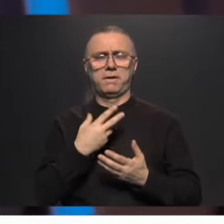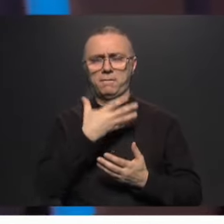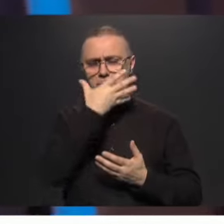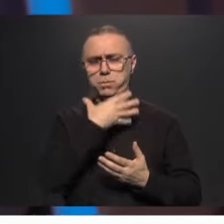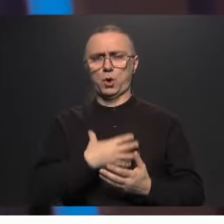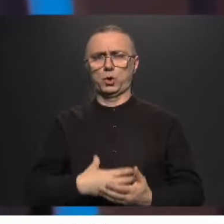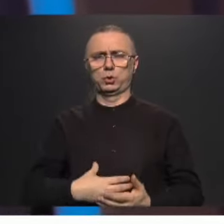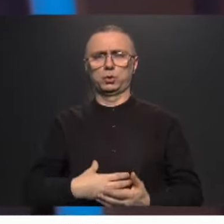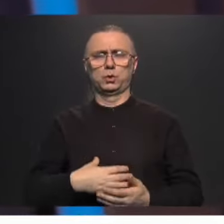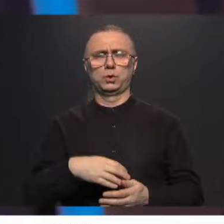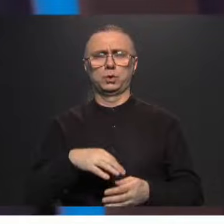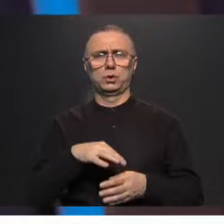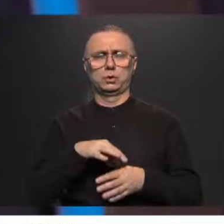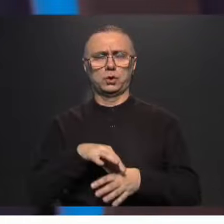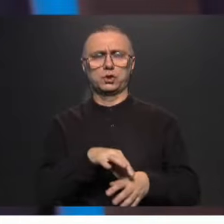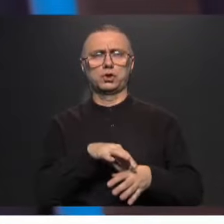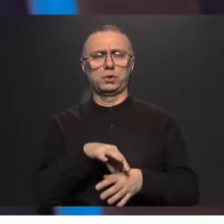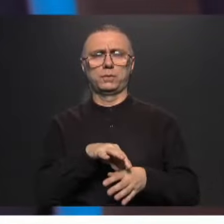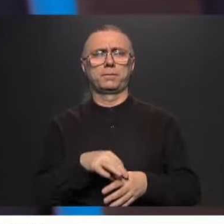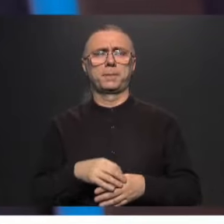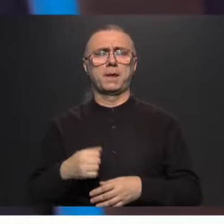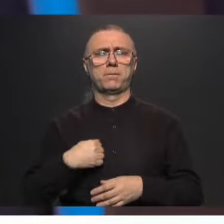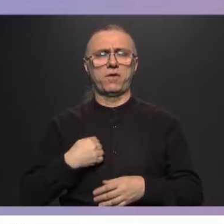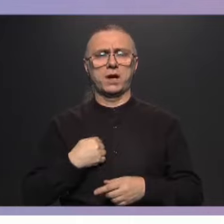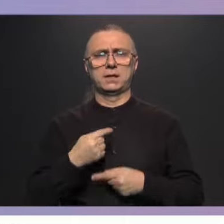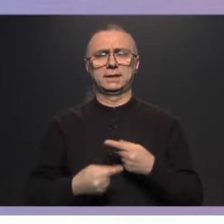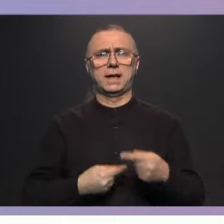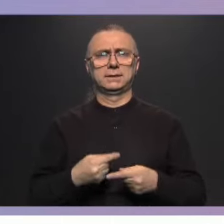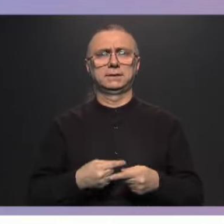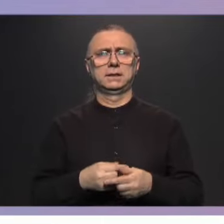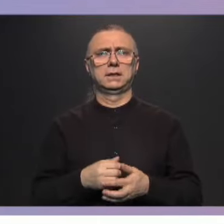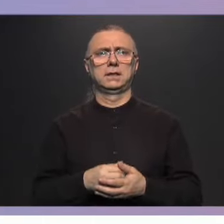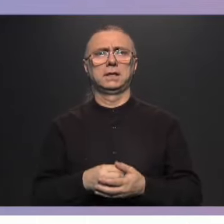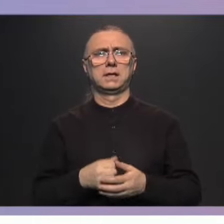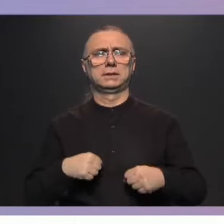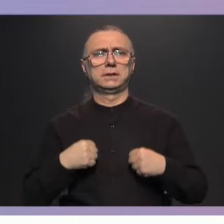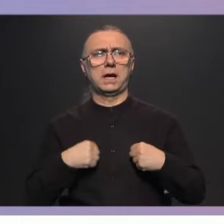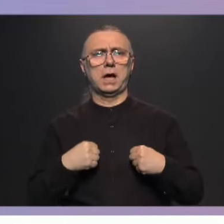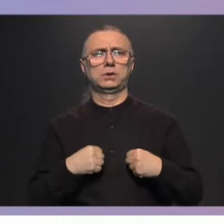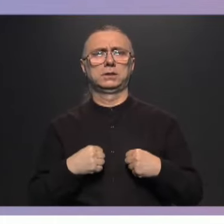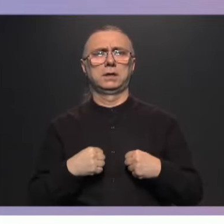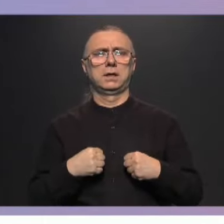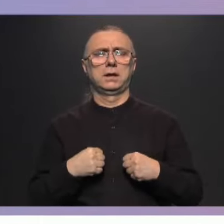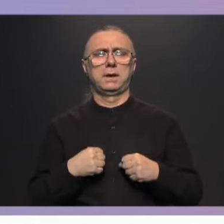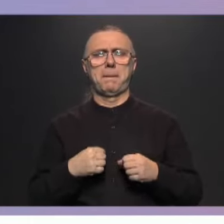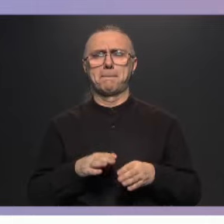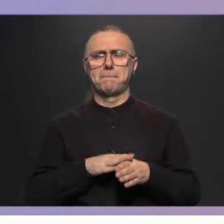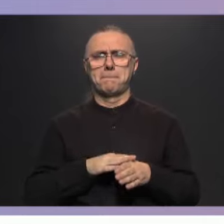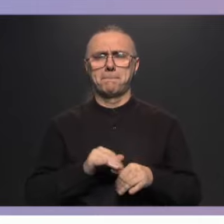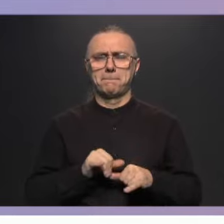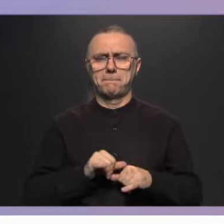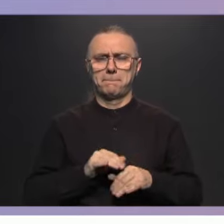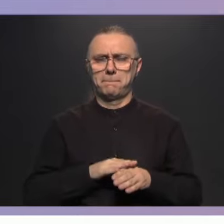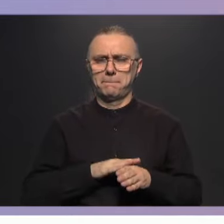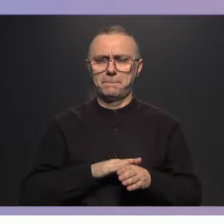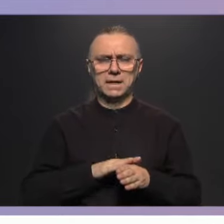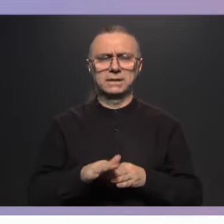тогда я по военной традиции я стараюсь максимально стричься так, как